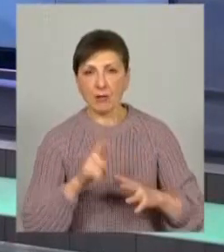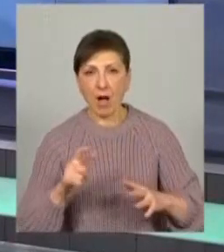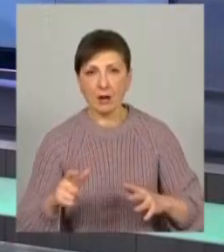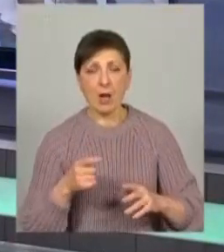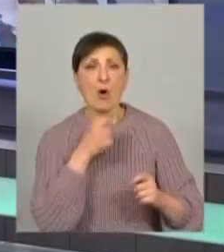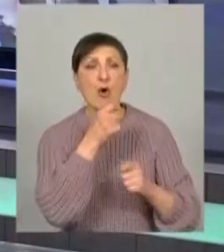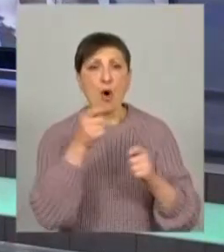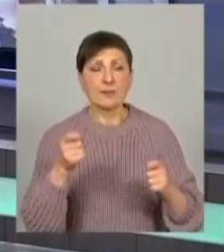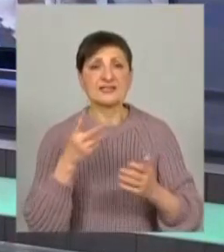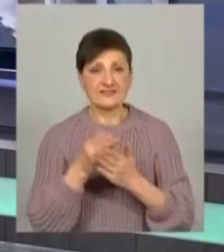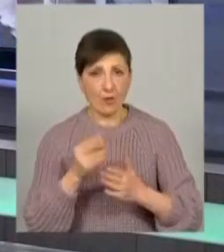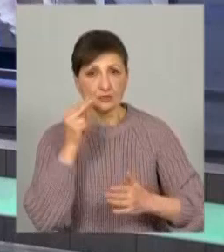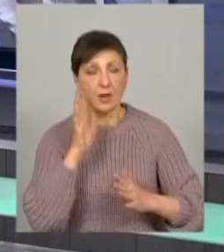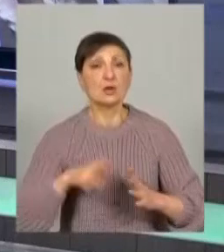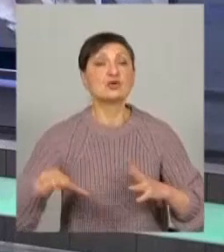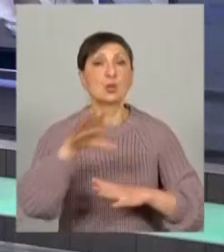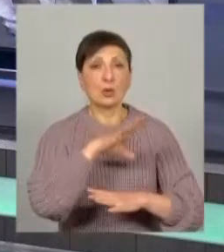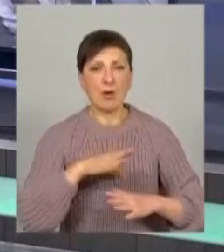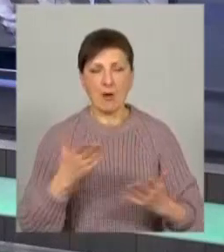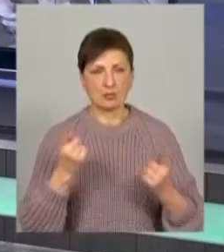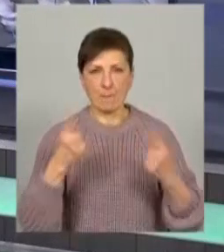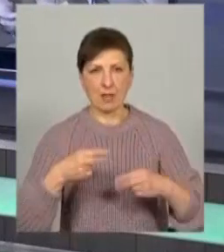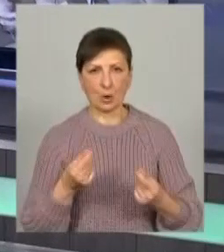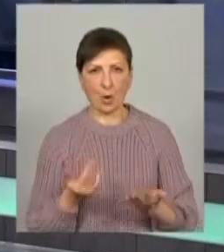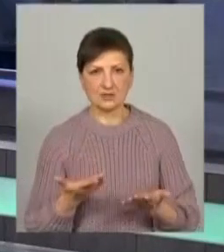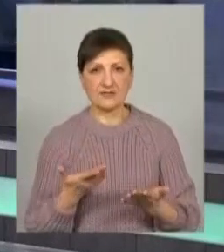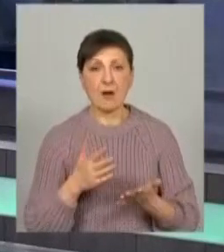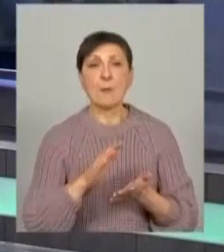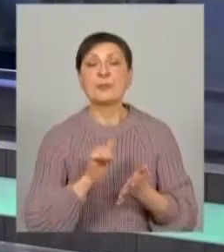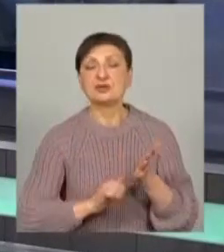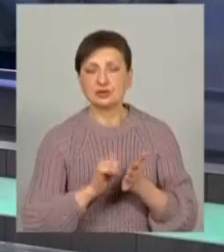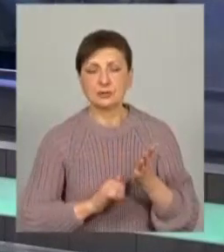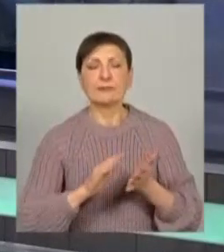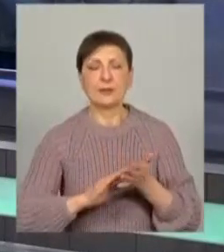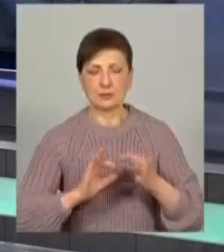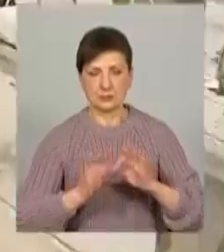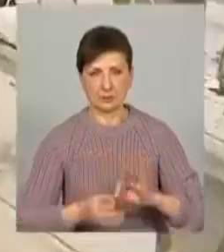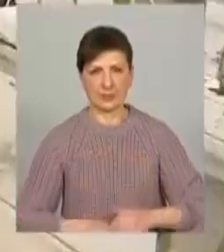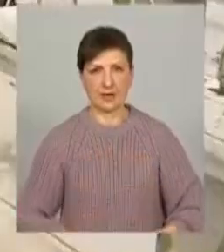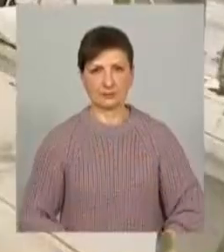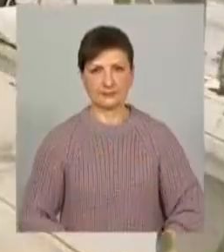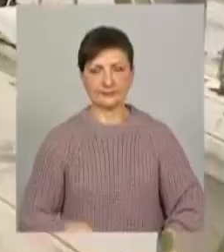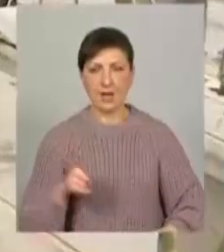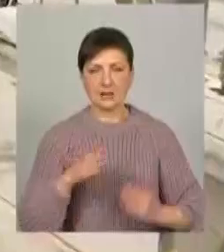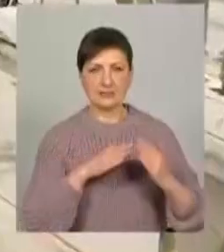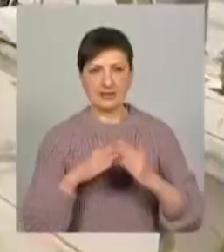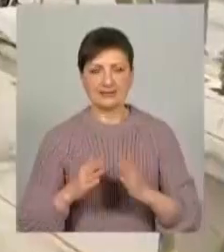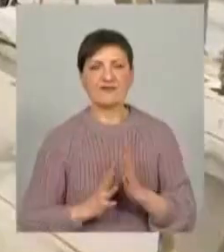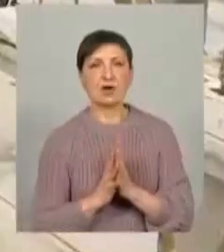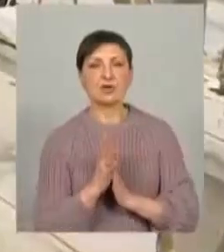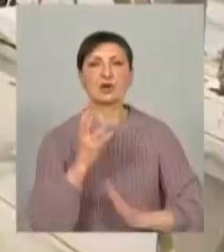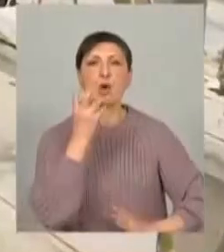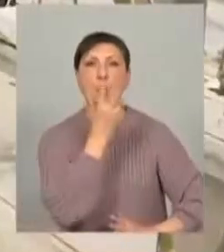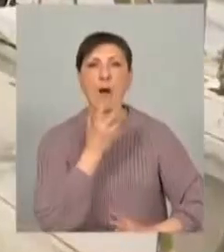кормят не только свой регион оказались на грани банкротства расскажет Максим Козлов на этой теплице Где выращивают